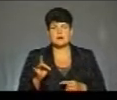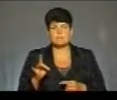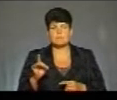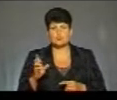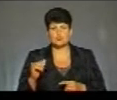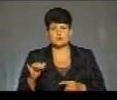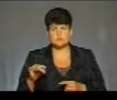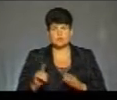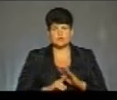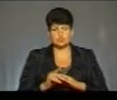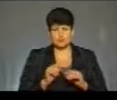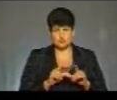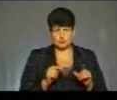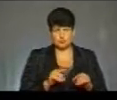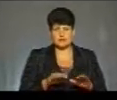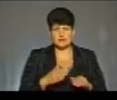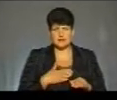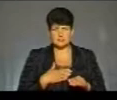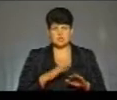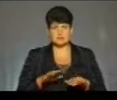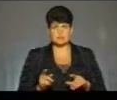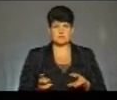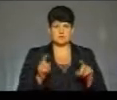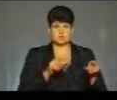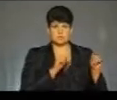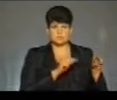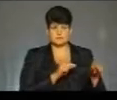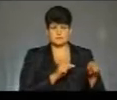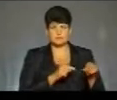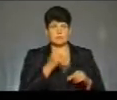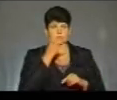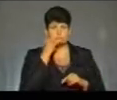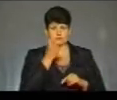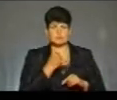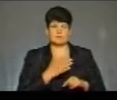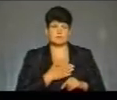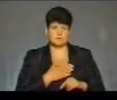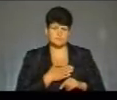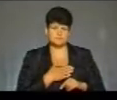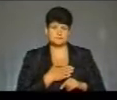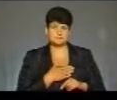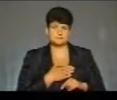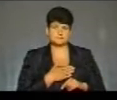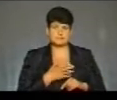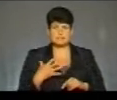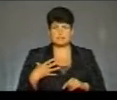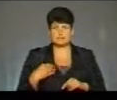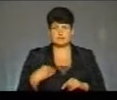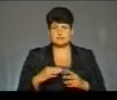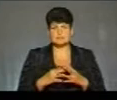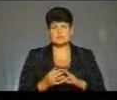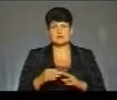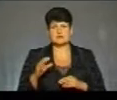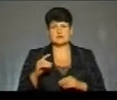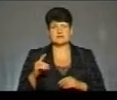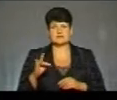початкову школу. Тоді наші учні початкової школи мали би навчатися там. Зателефонували до нас з Львівщини, село